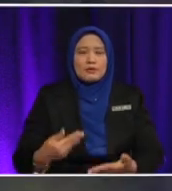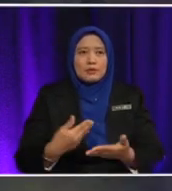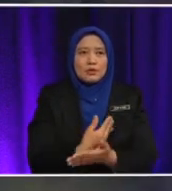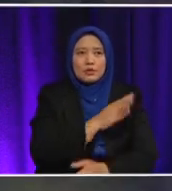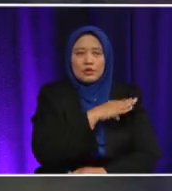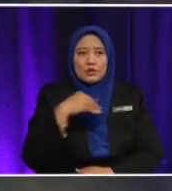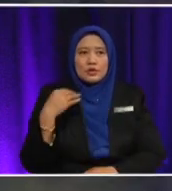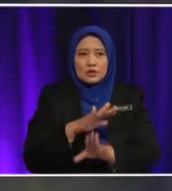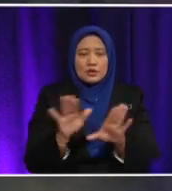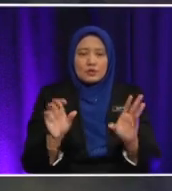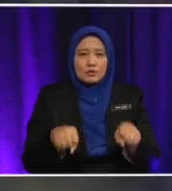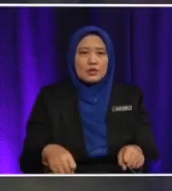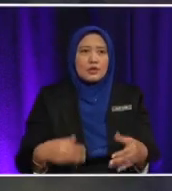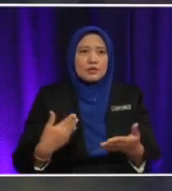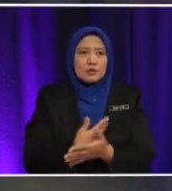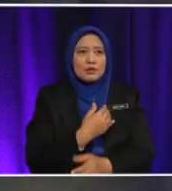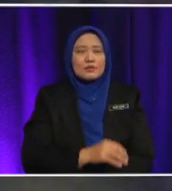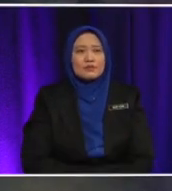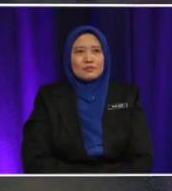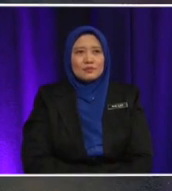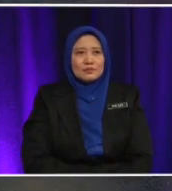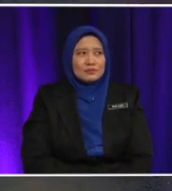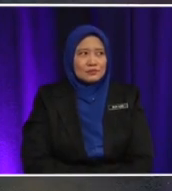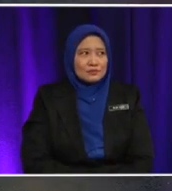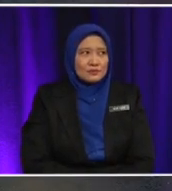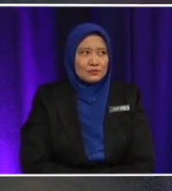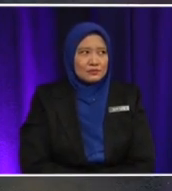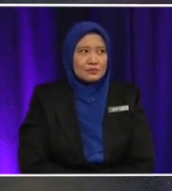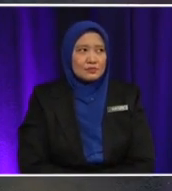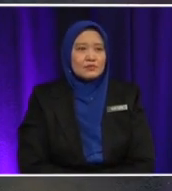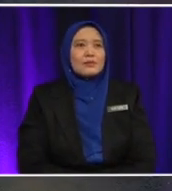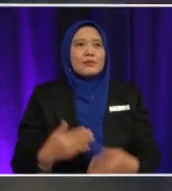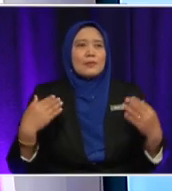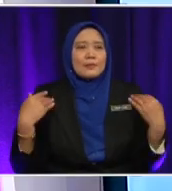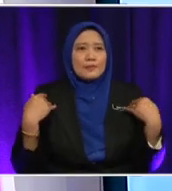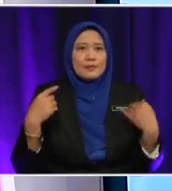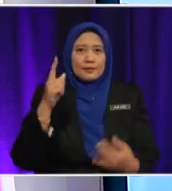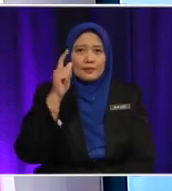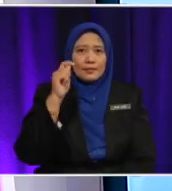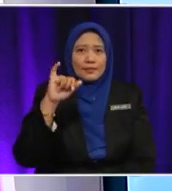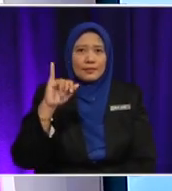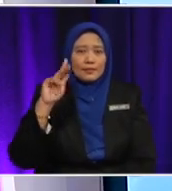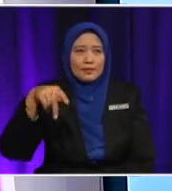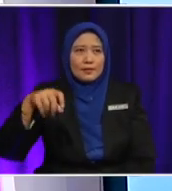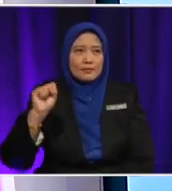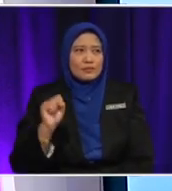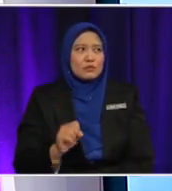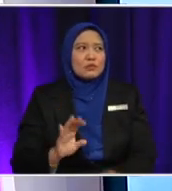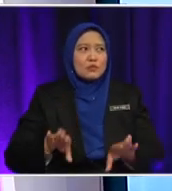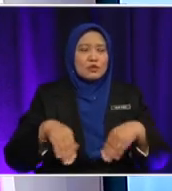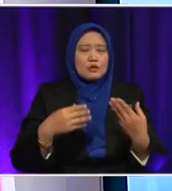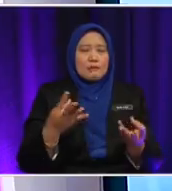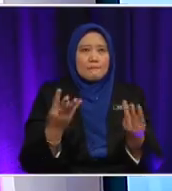kepada cek gunanya supaya kita sukses dalam pembelajaran ataupun mata pelajaran kejurutraan elektrik dan